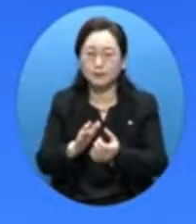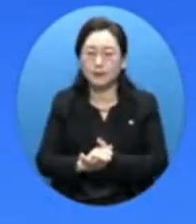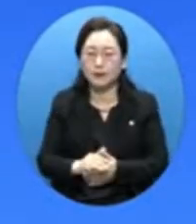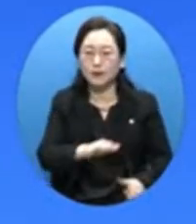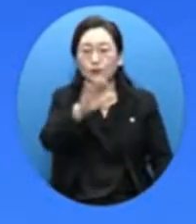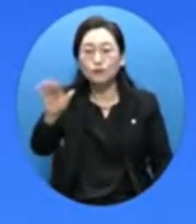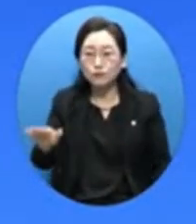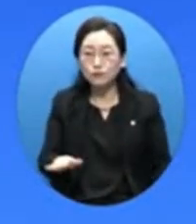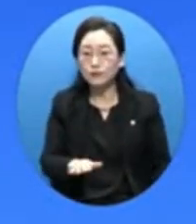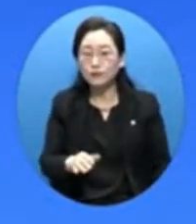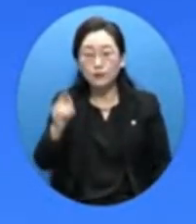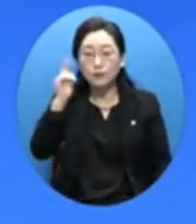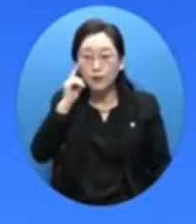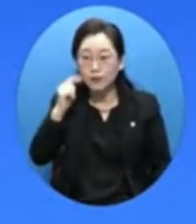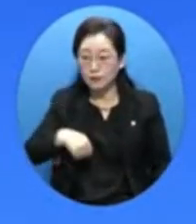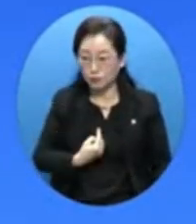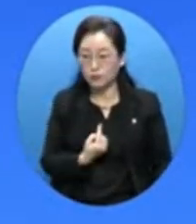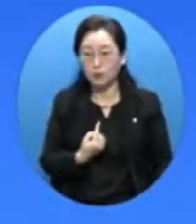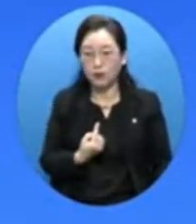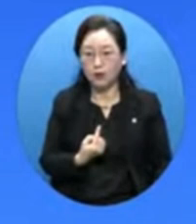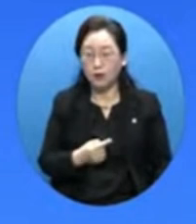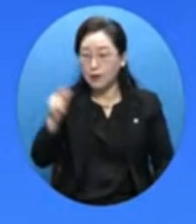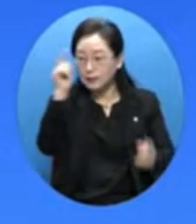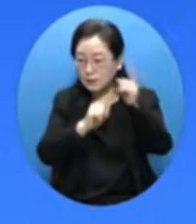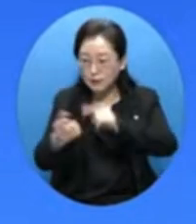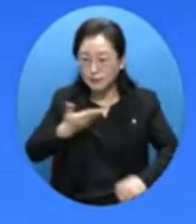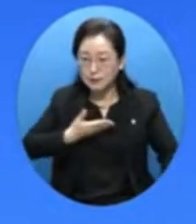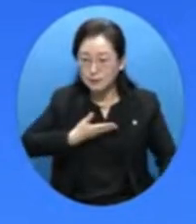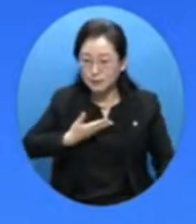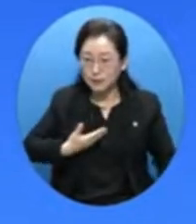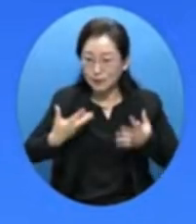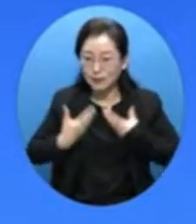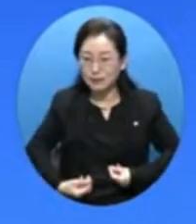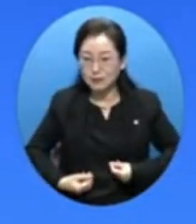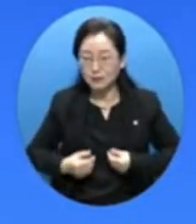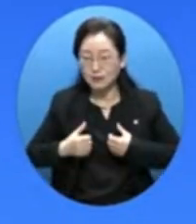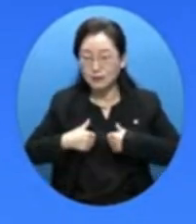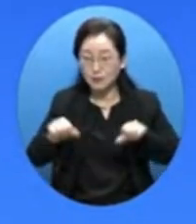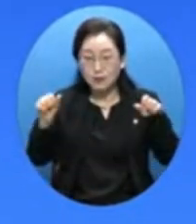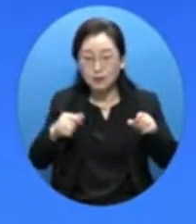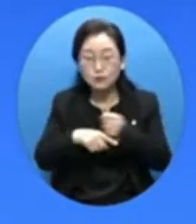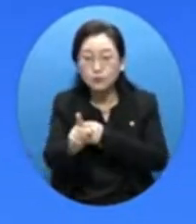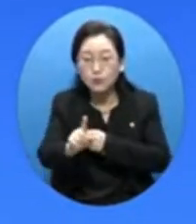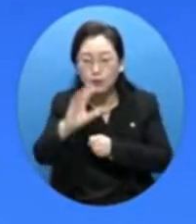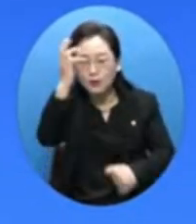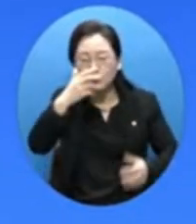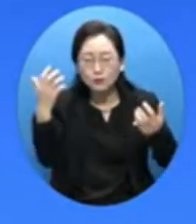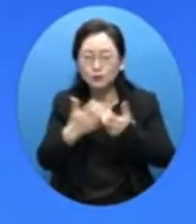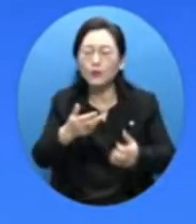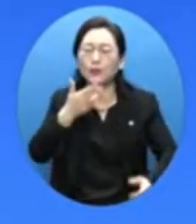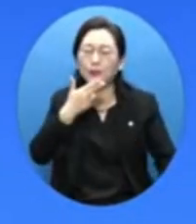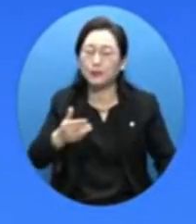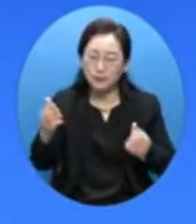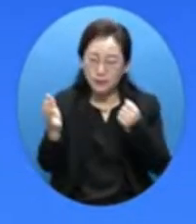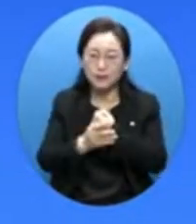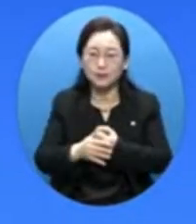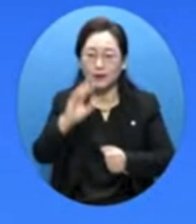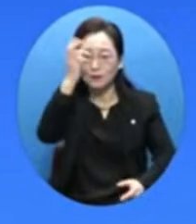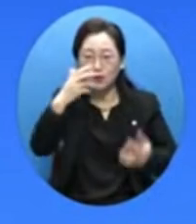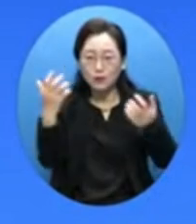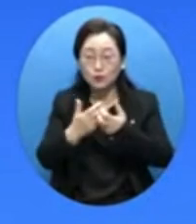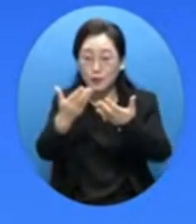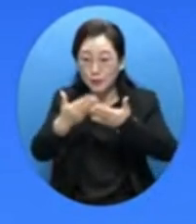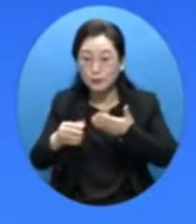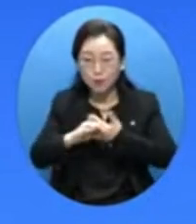우리들이 왜 스스로 상처받고 낙심하고 절망하고 주지 않습니까? 성령 충만하지 않아서 그렇습니다. 성령 충만하면 우리는